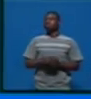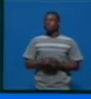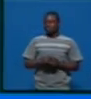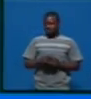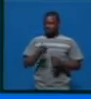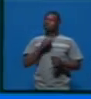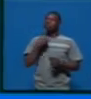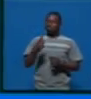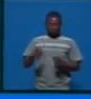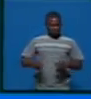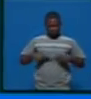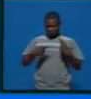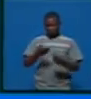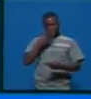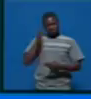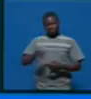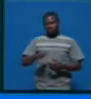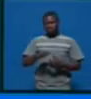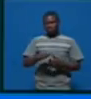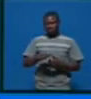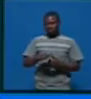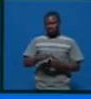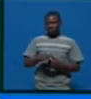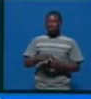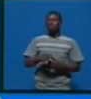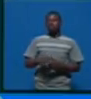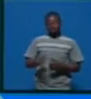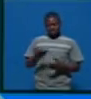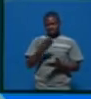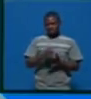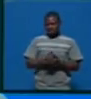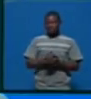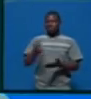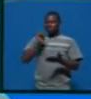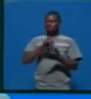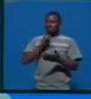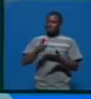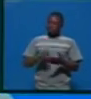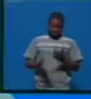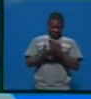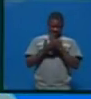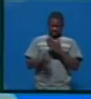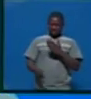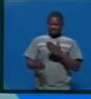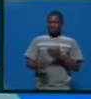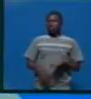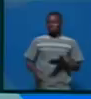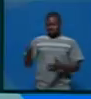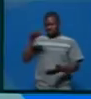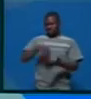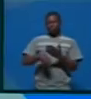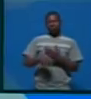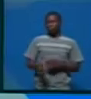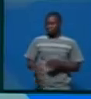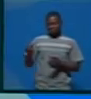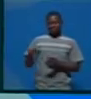rendement essentiellement à la qualité des intrants, même si d'autres raisons sont évoquées. Le moins que l'on puisse dire, c'est que la